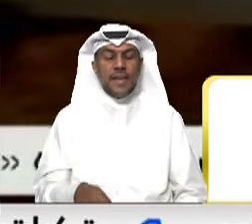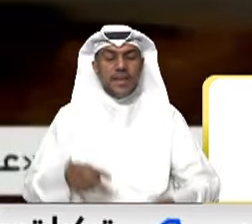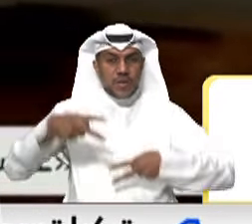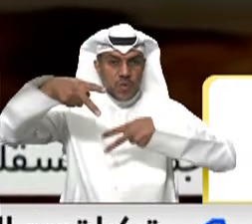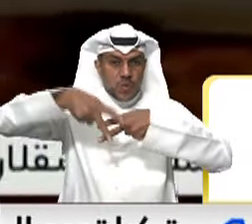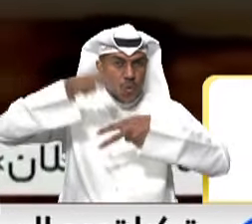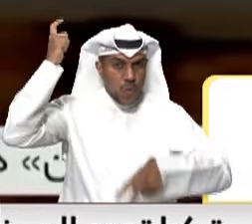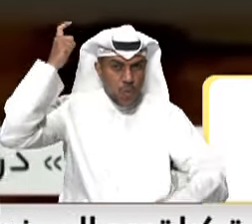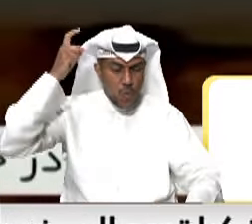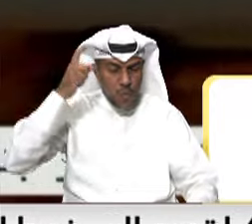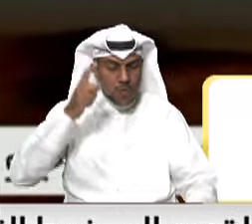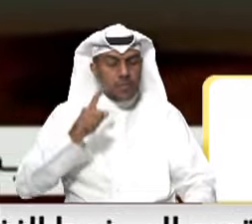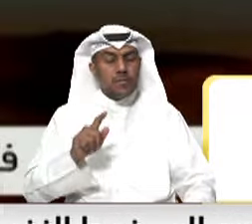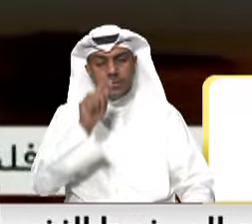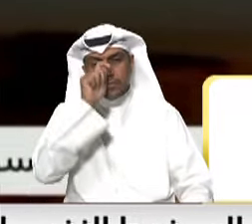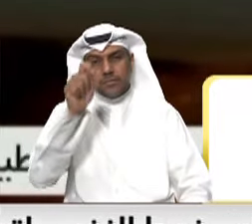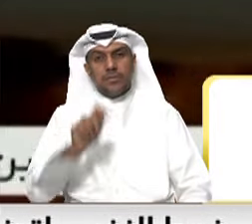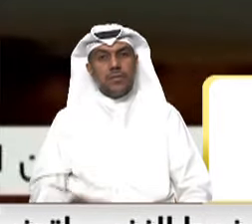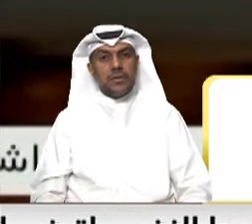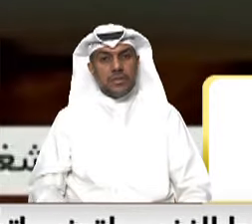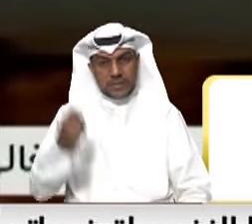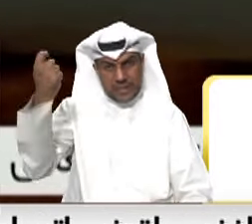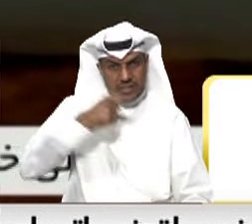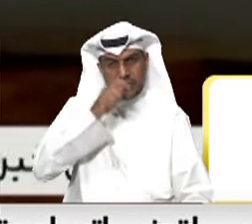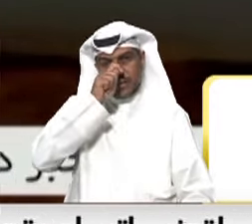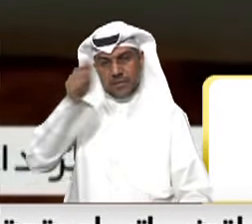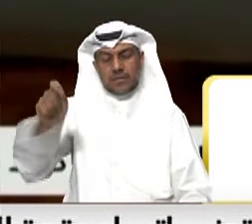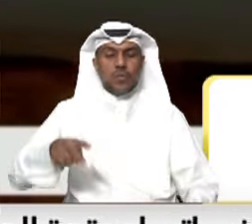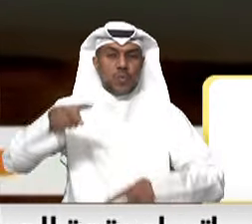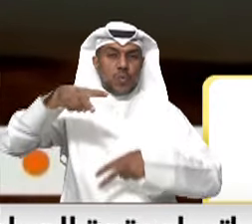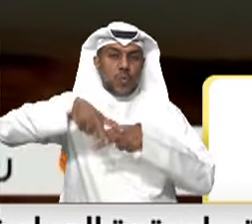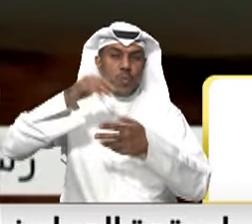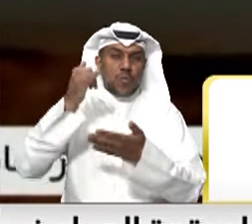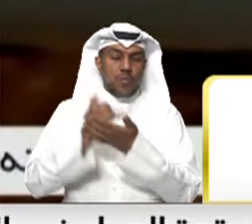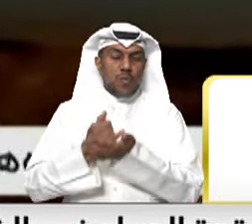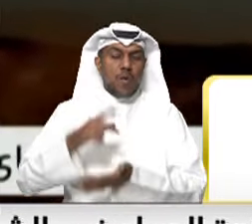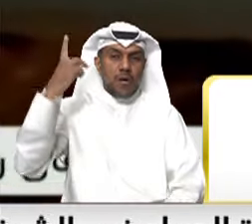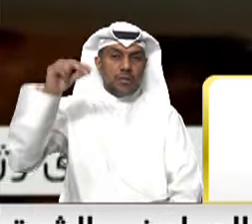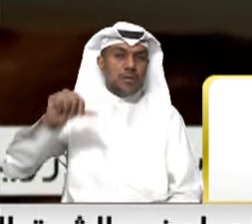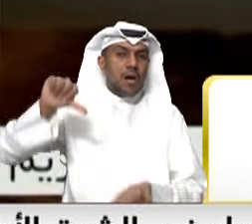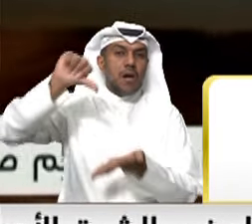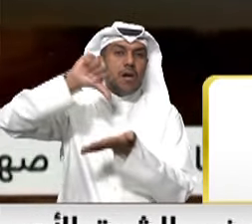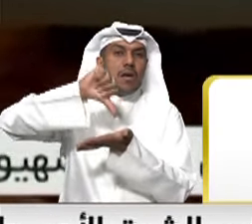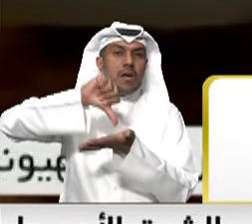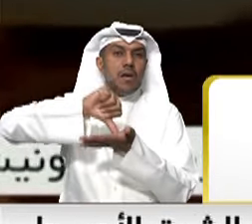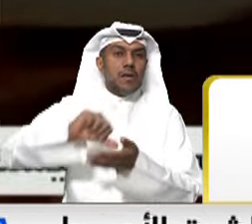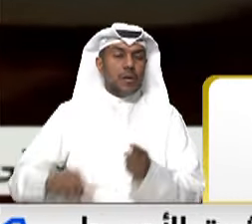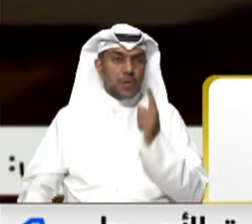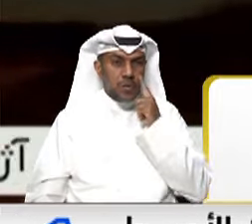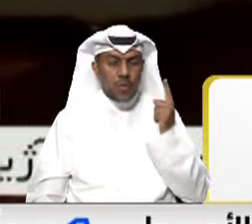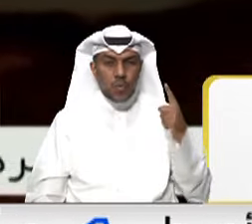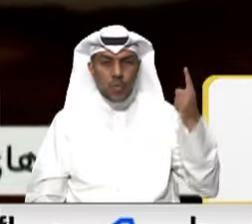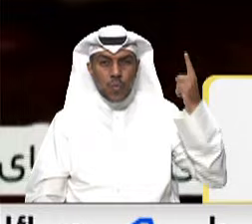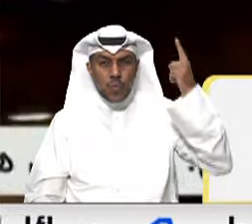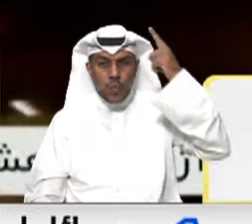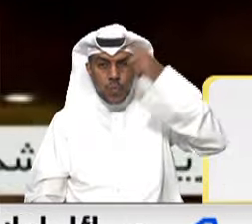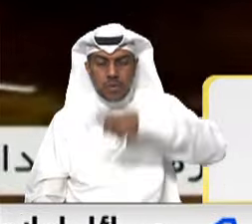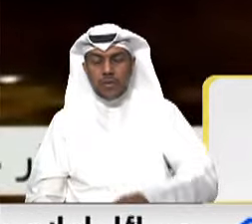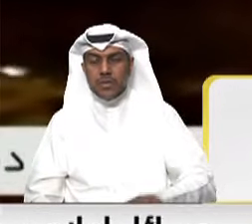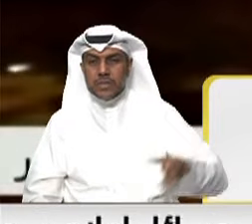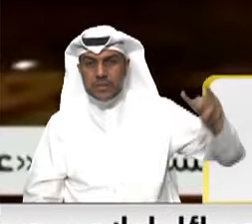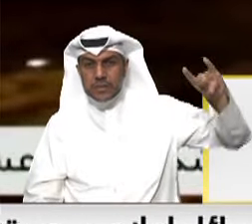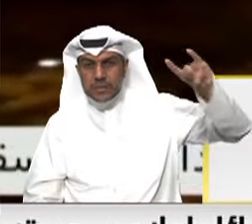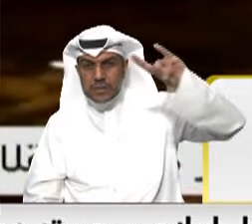تضرر المنشات الحساسه بينما نقلت وسائل اعلام امريكيه عن مسؤولين قولهم ان اسرائيل